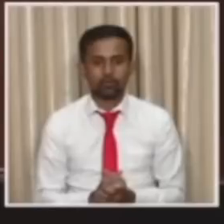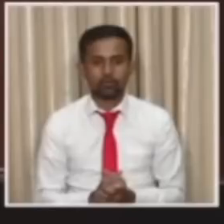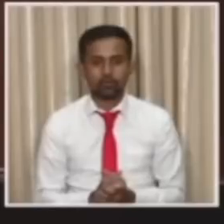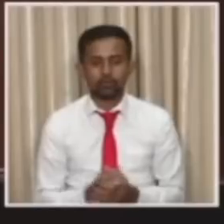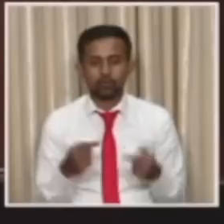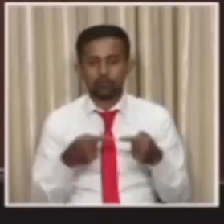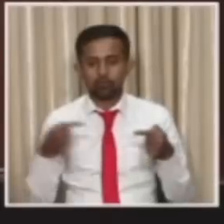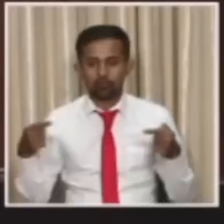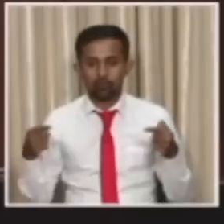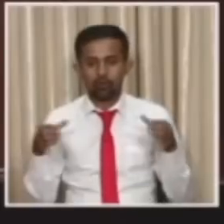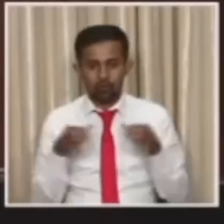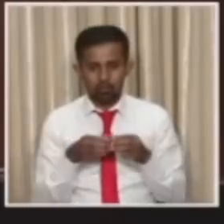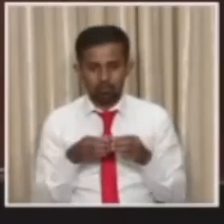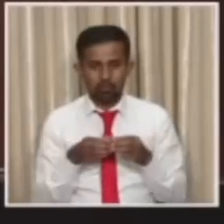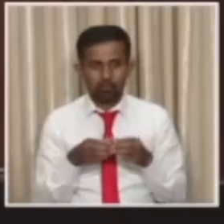විපක්ෂයට